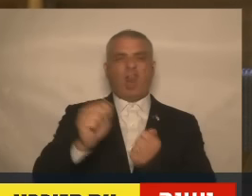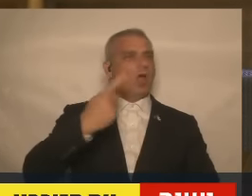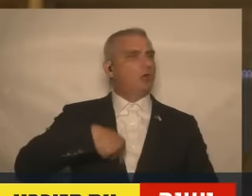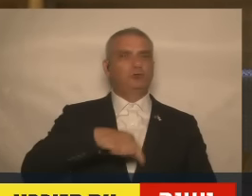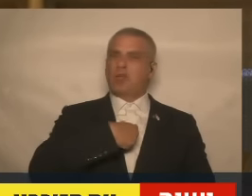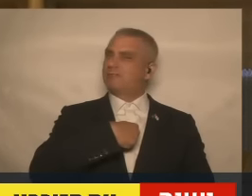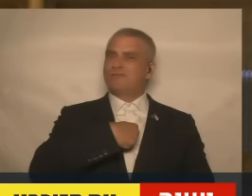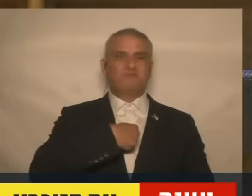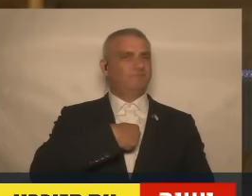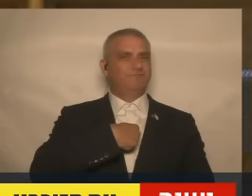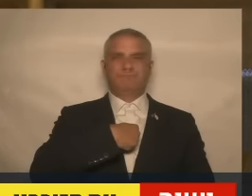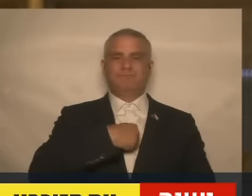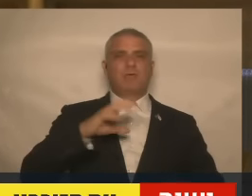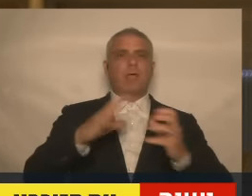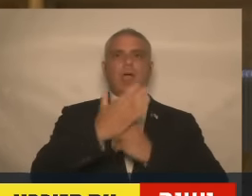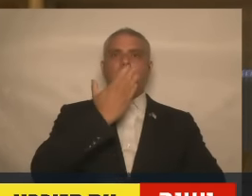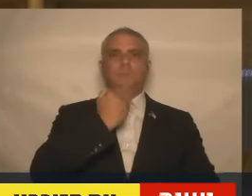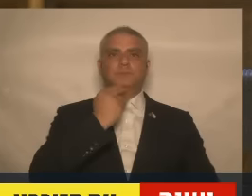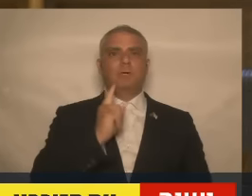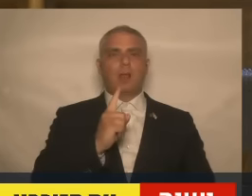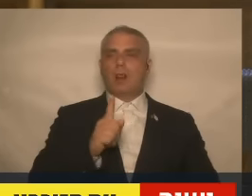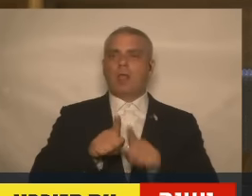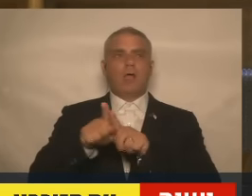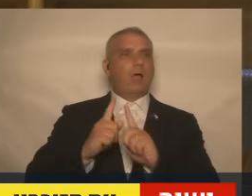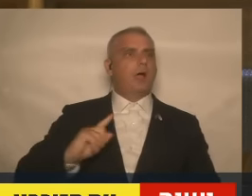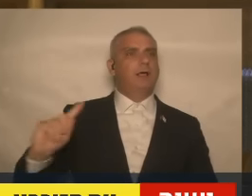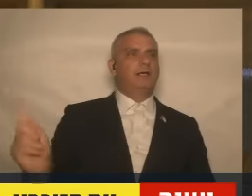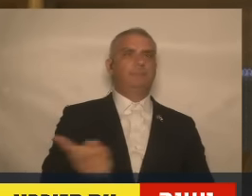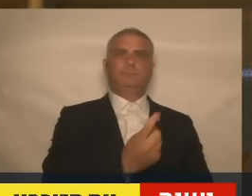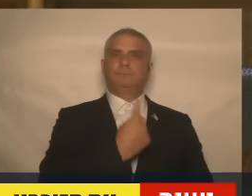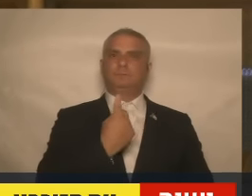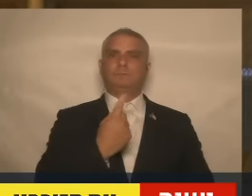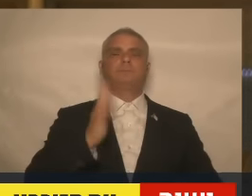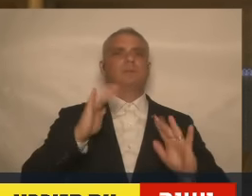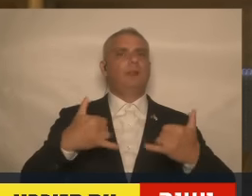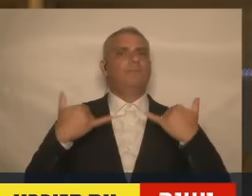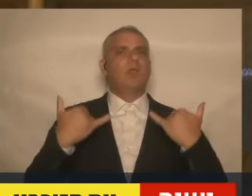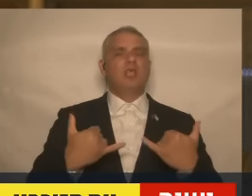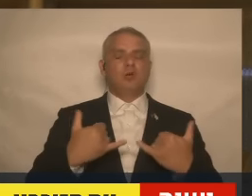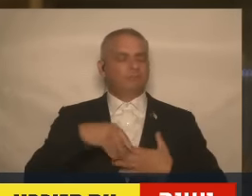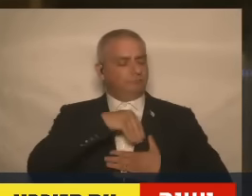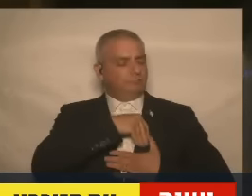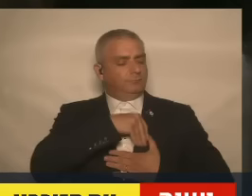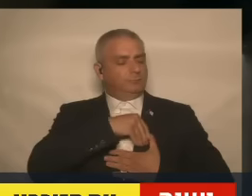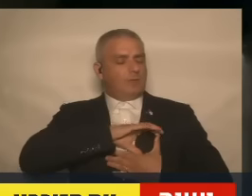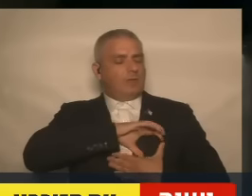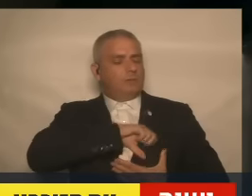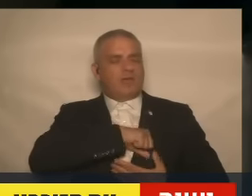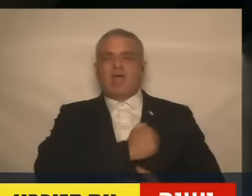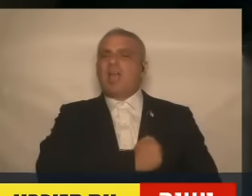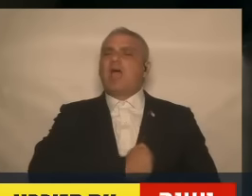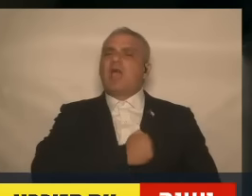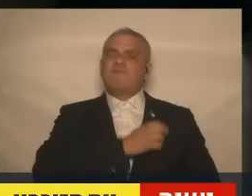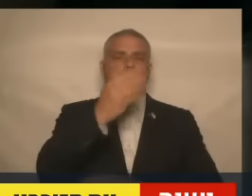אותנו. עם ישראל, אחיותיי ואחיי, גם היום עמוק בתוך האבל הלאומי, אני